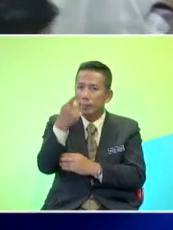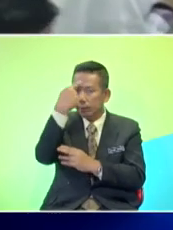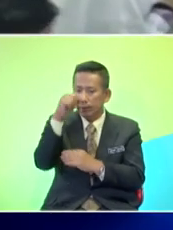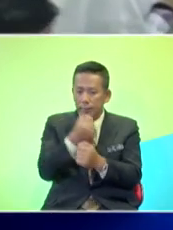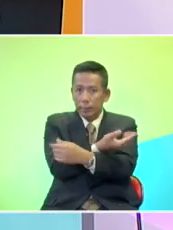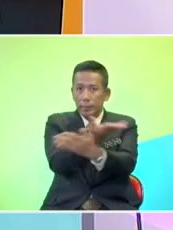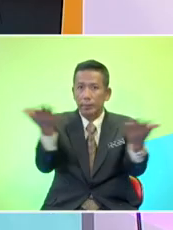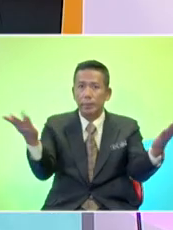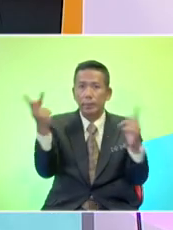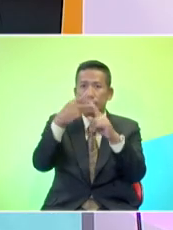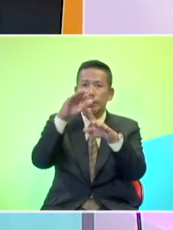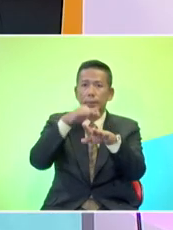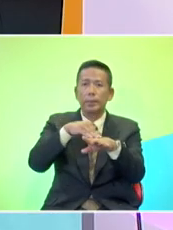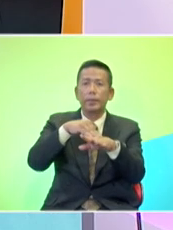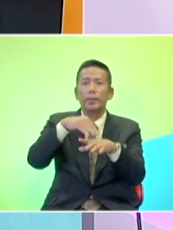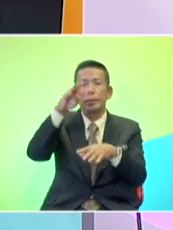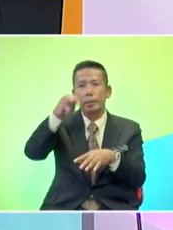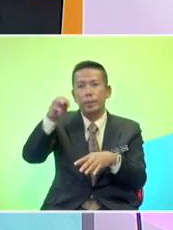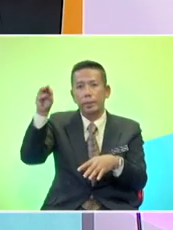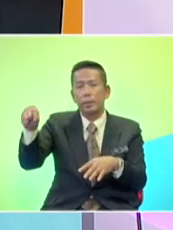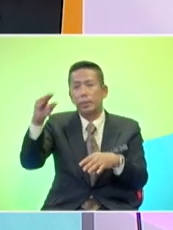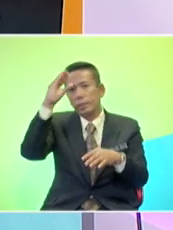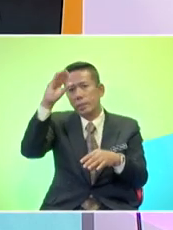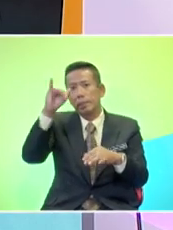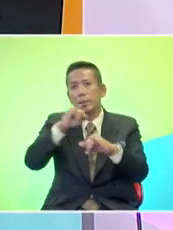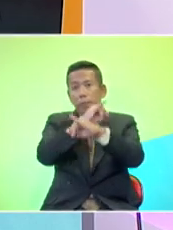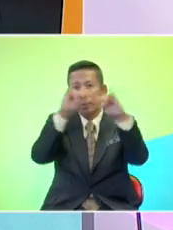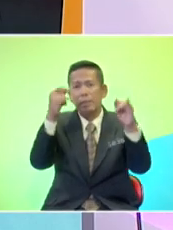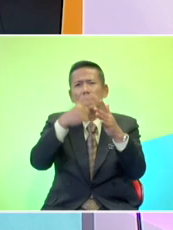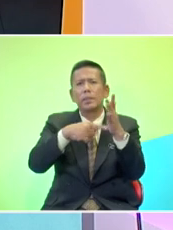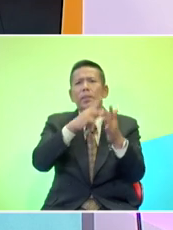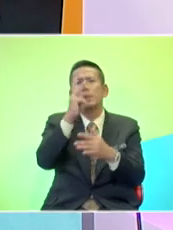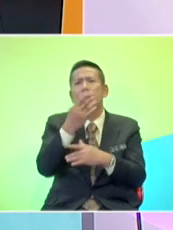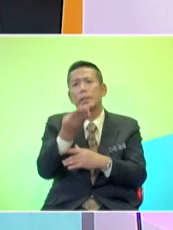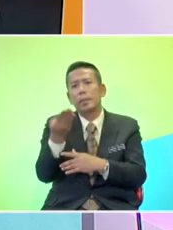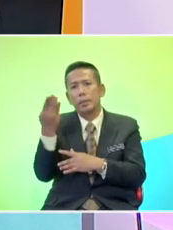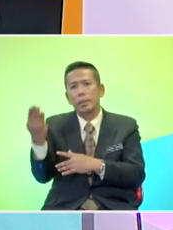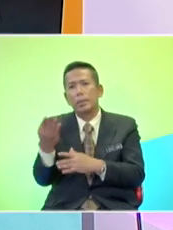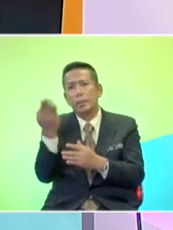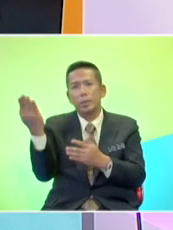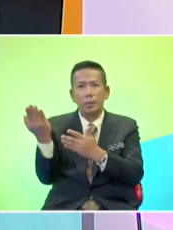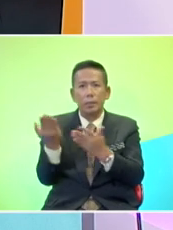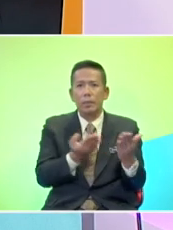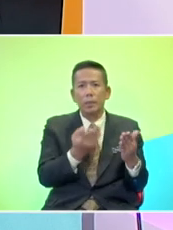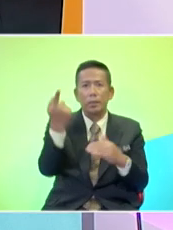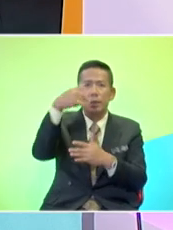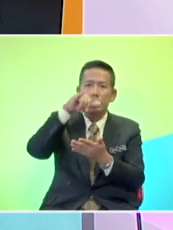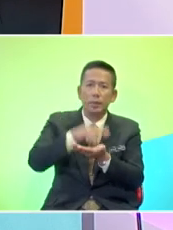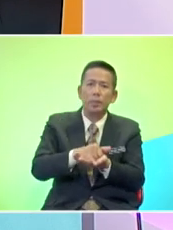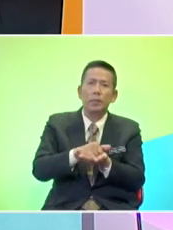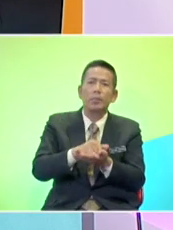murid-murid kemudian menjelaskan Apakah bahan yang dibawa pada hari itu oke pastinya